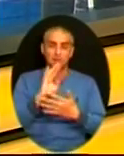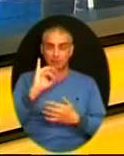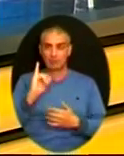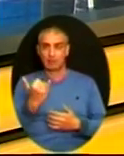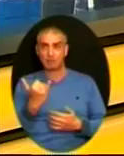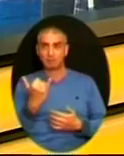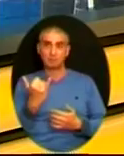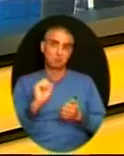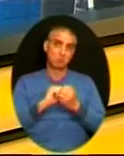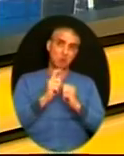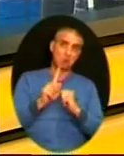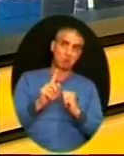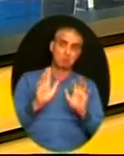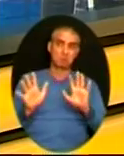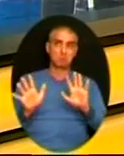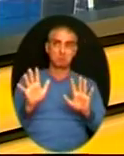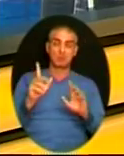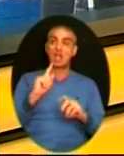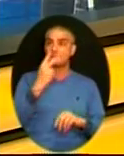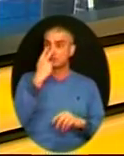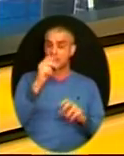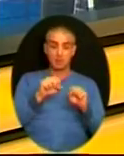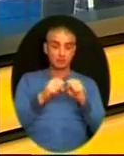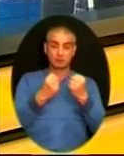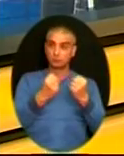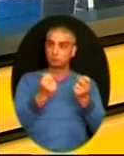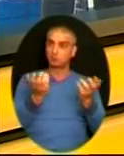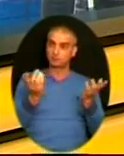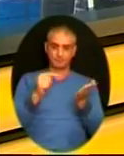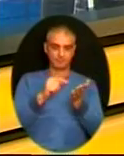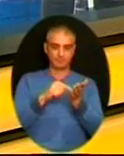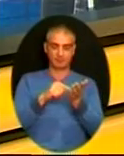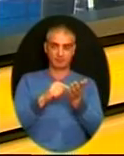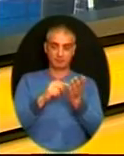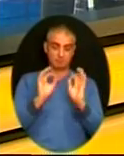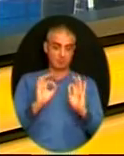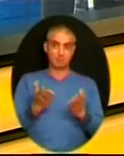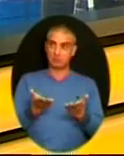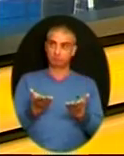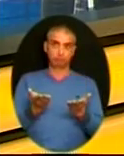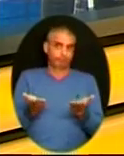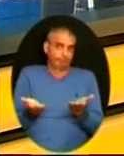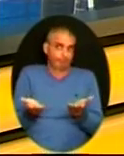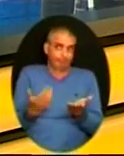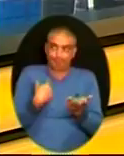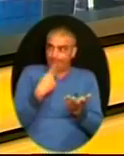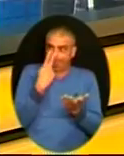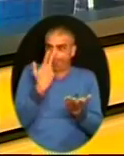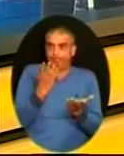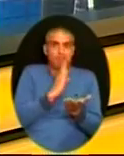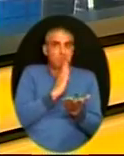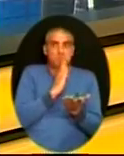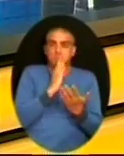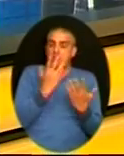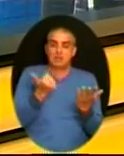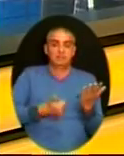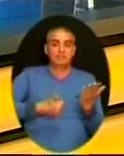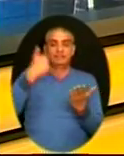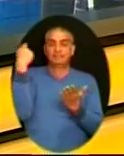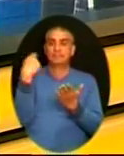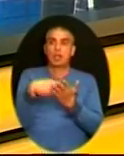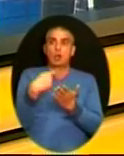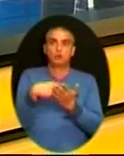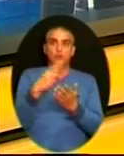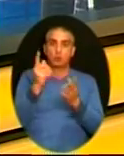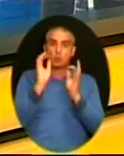כן או לא. אבל מבחינת המשבר, כי למיתו של דבר, אני לא רואה שום בעיה של שר האוצר,